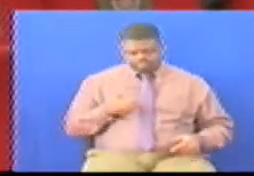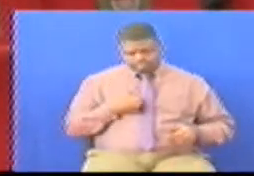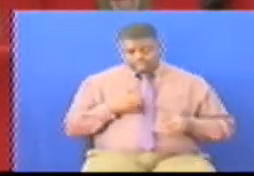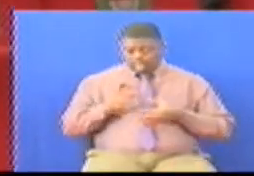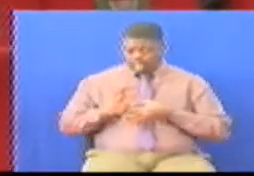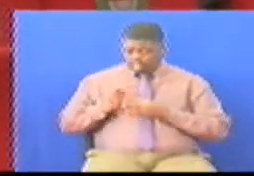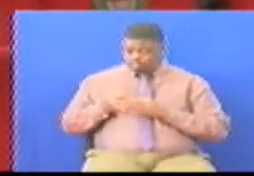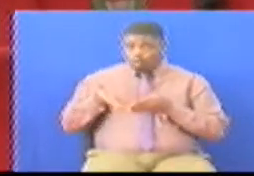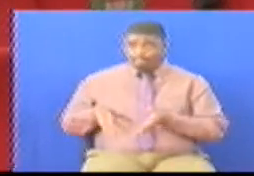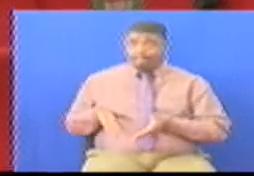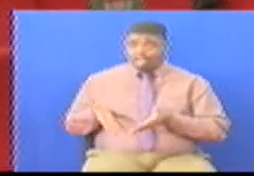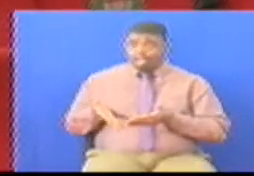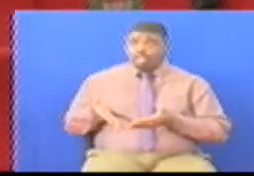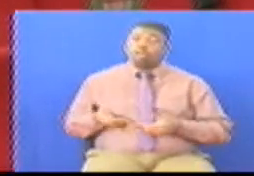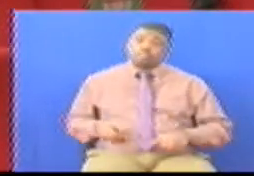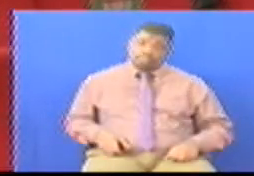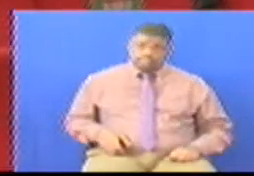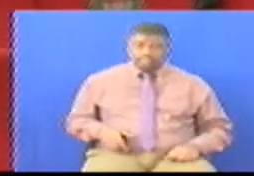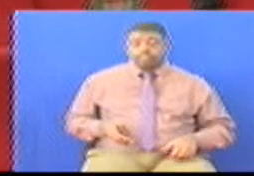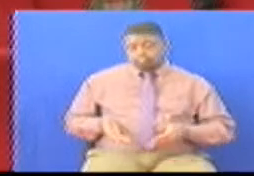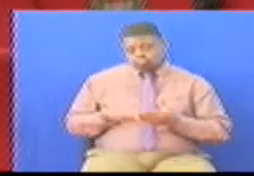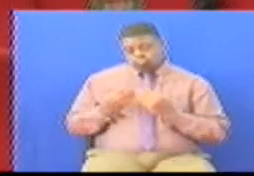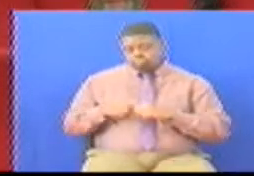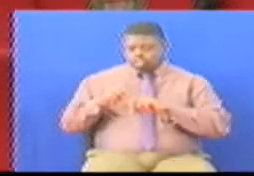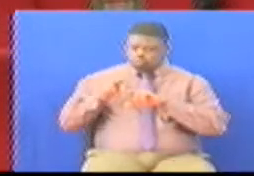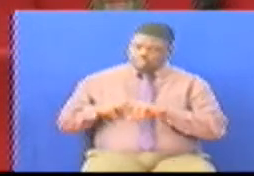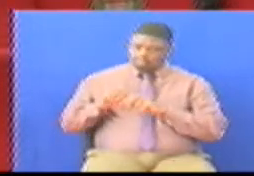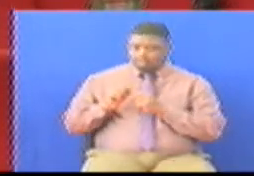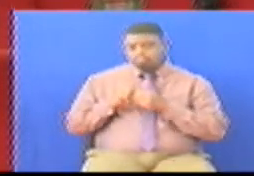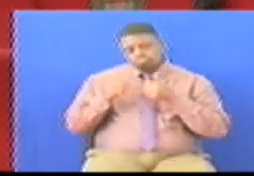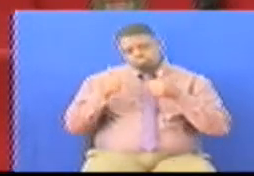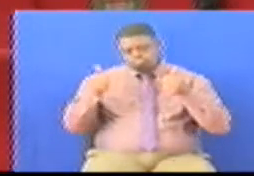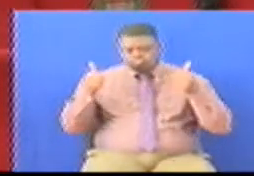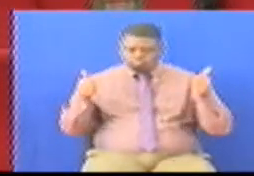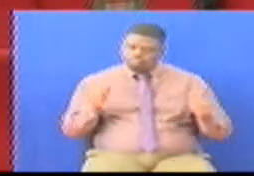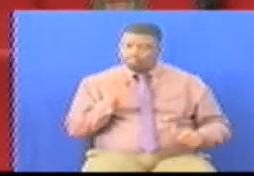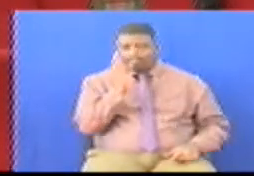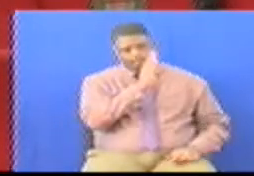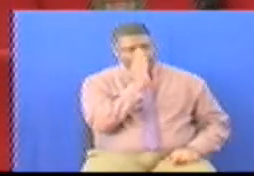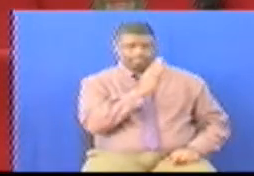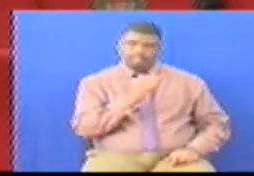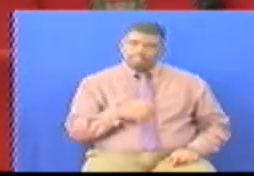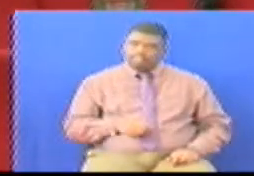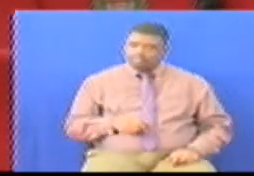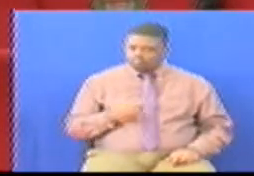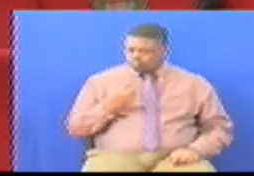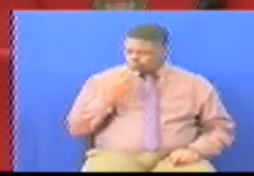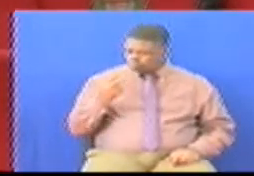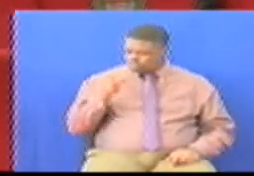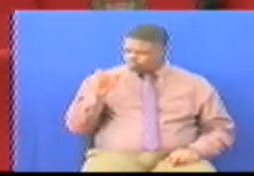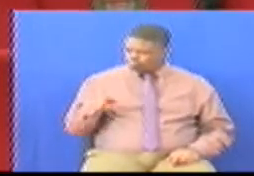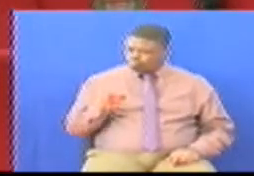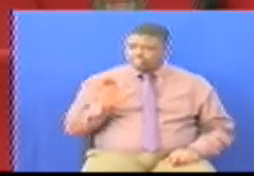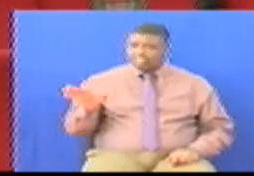hapa ili tuweze kuweka mambo sawa sawa mapema, sio ukishasikia wenzio wameongea ndio